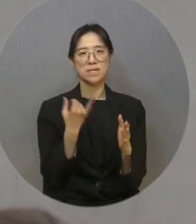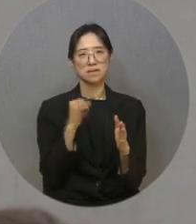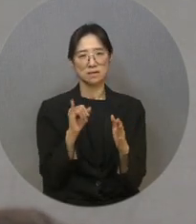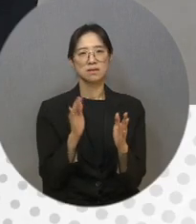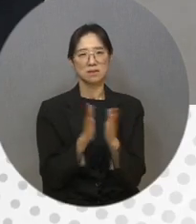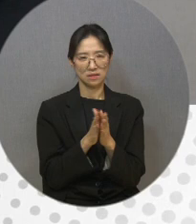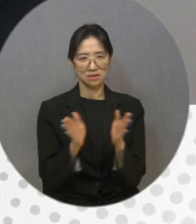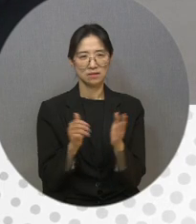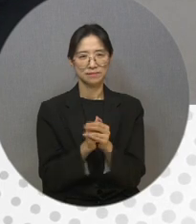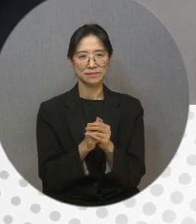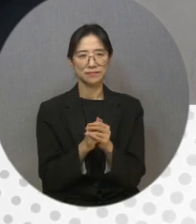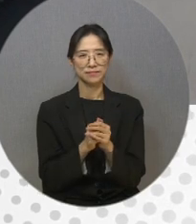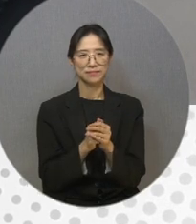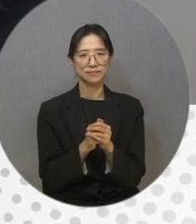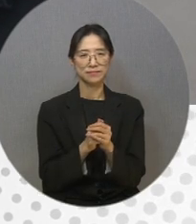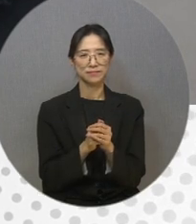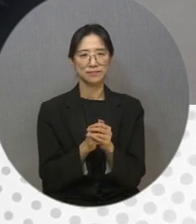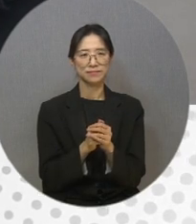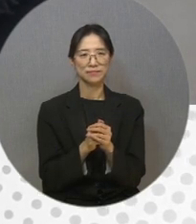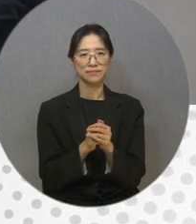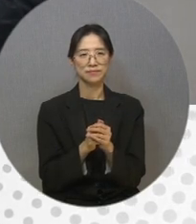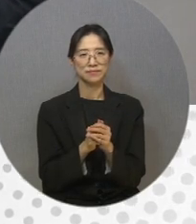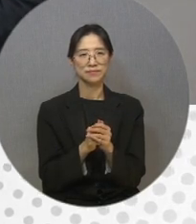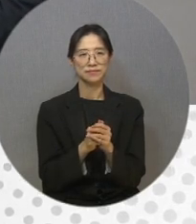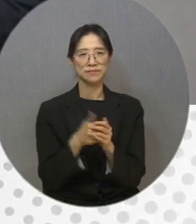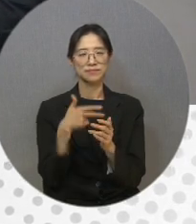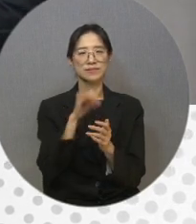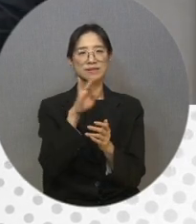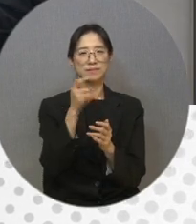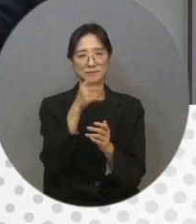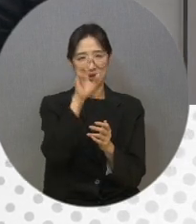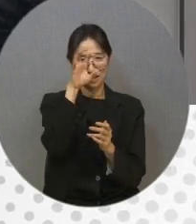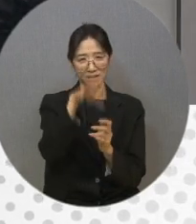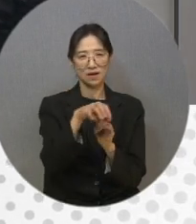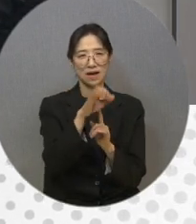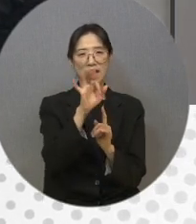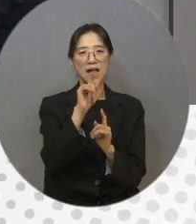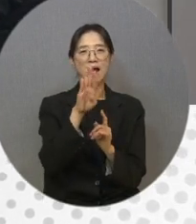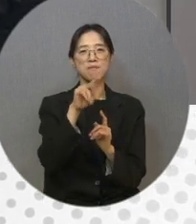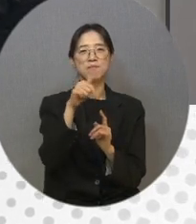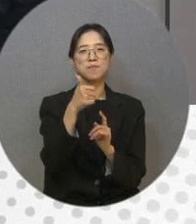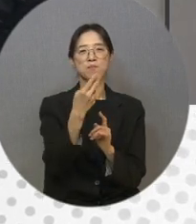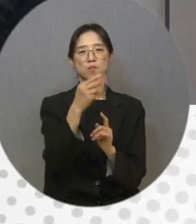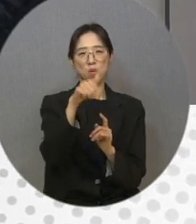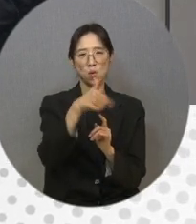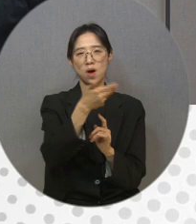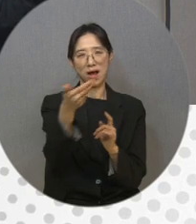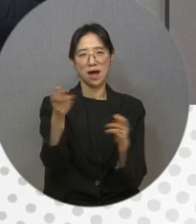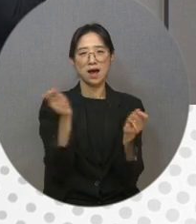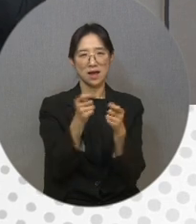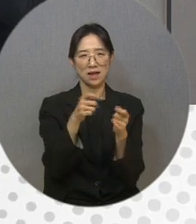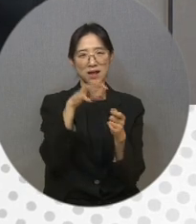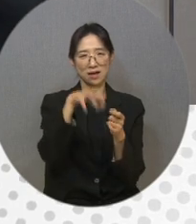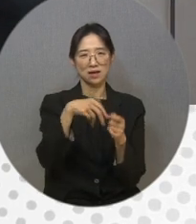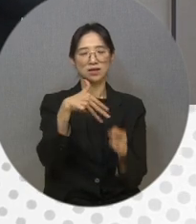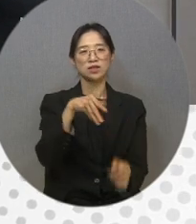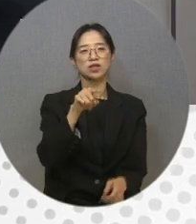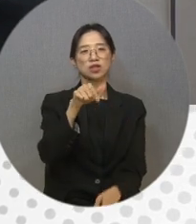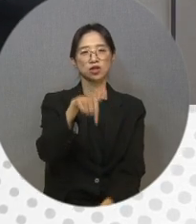집안에 가면 이 집안 이 압록강변의 집안에 가면 우리 적석종이